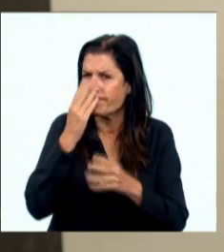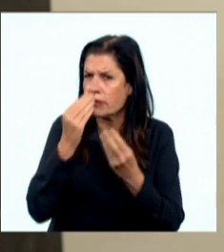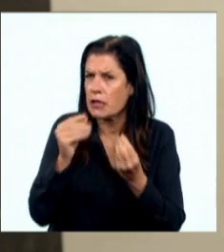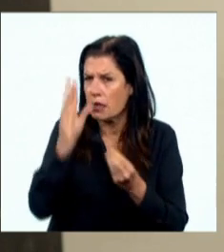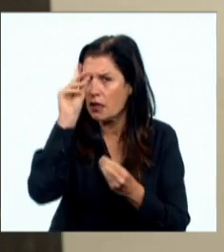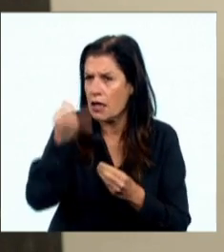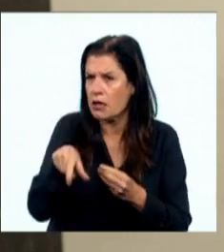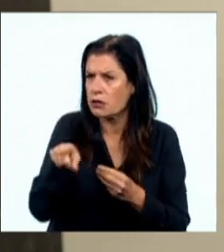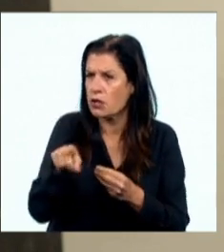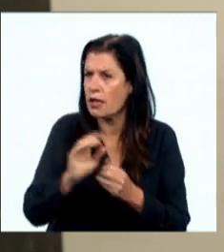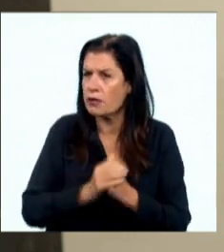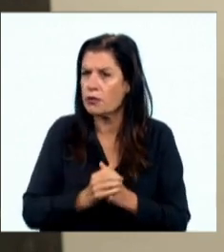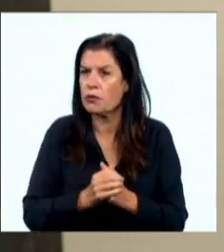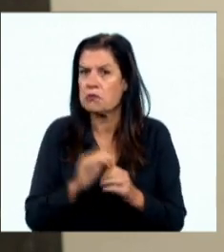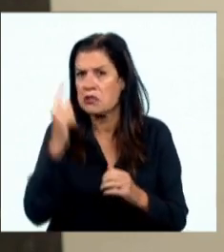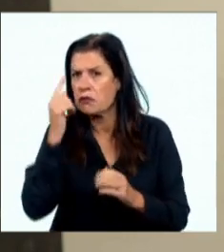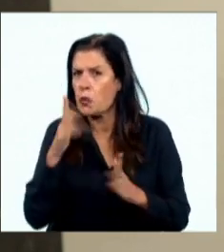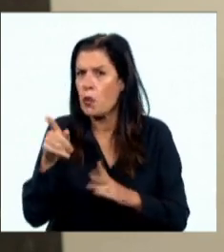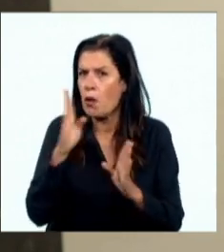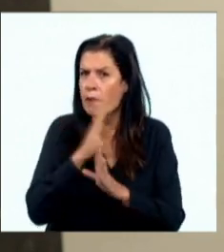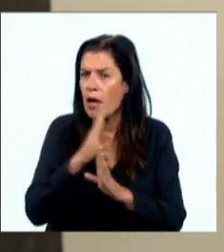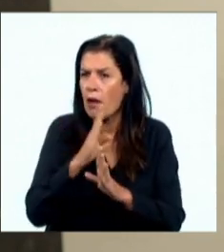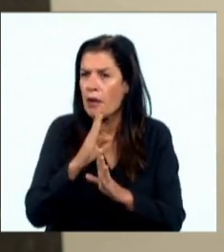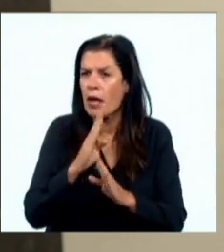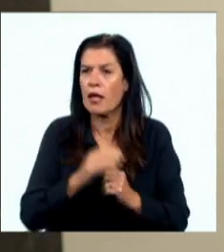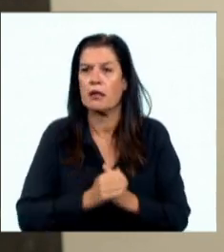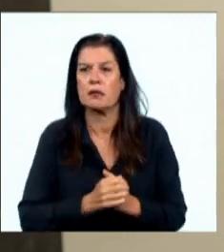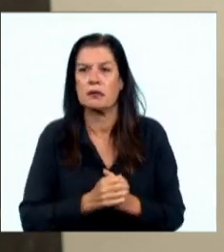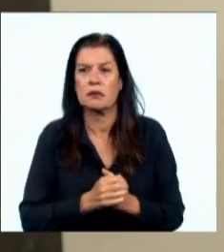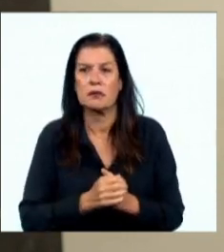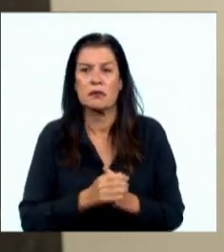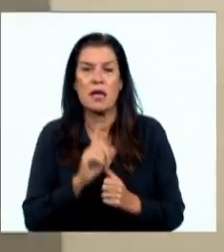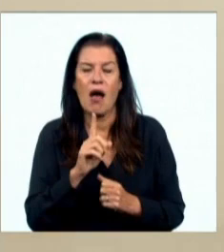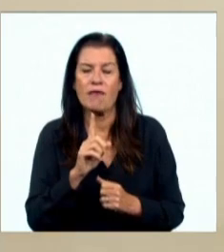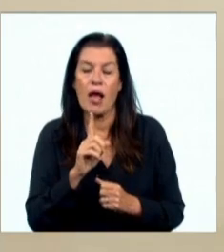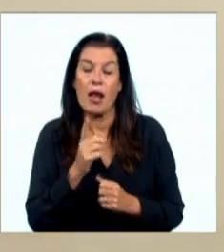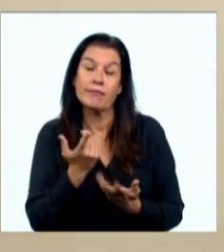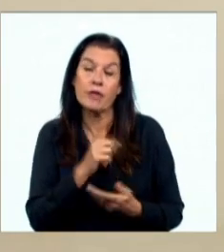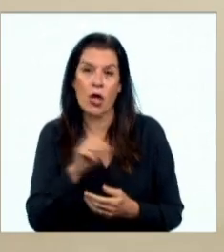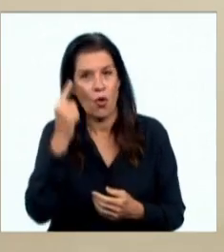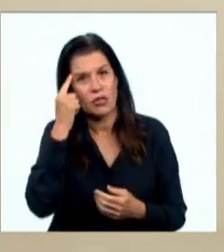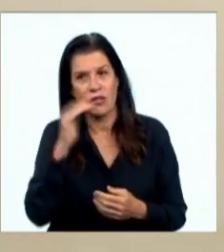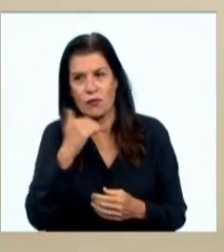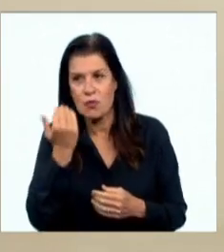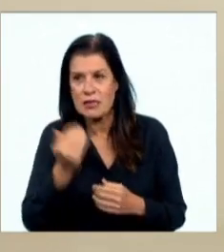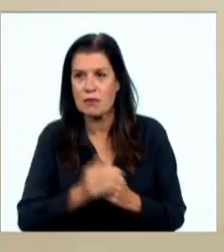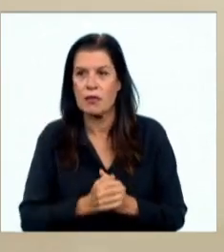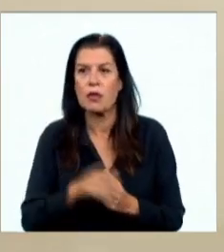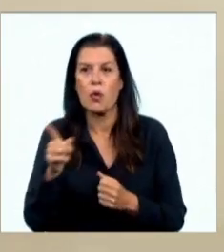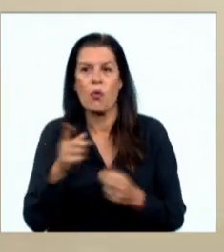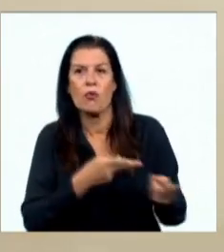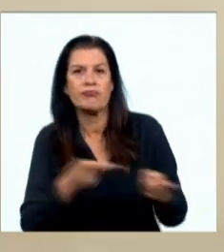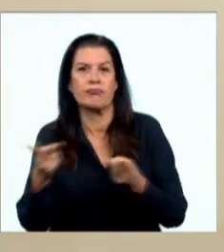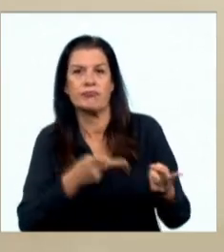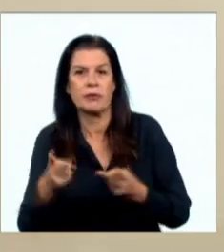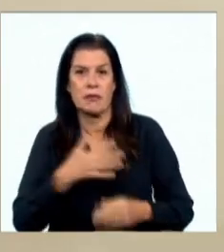שלה שאולי הוא מחבל או משהו כזה, אבל גם לא חשבנו מספיק, כנראה. פינת הפצועים, ובדיעבד גילינו שהוא באמת